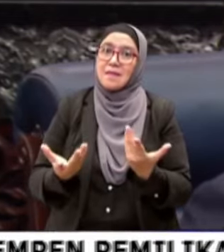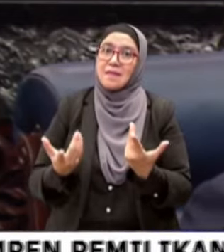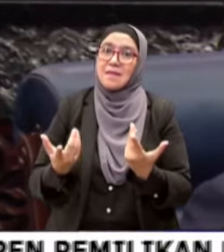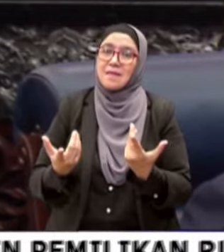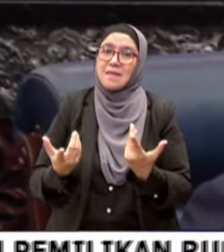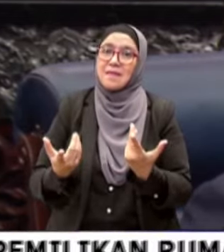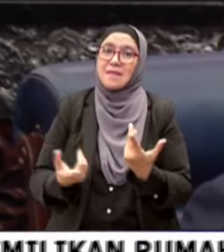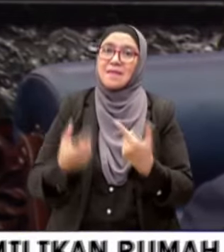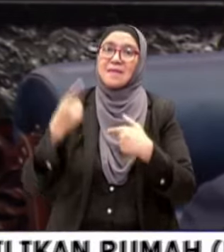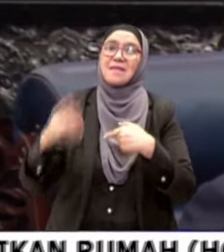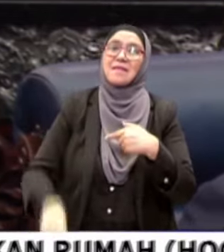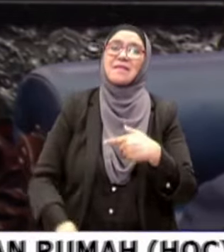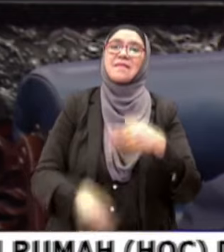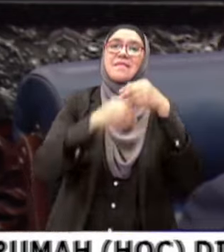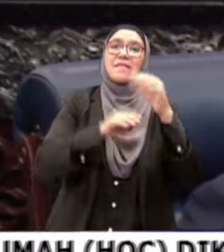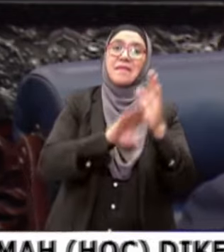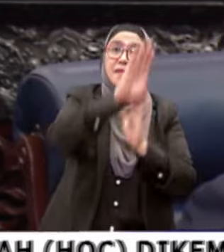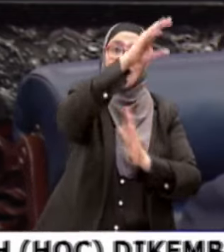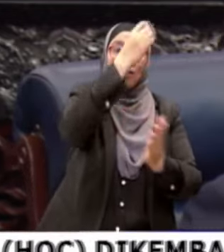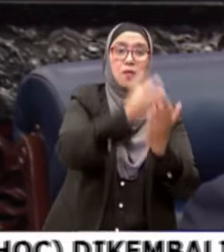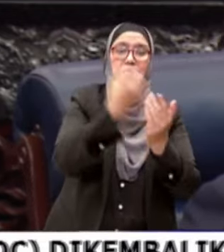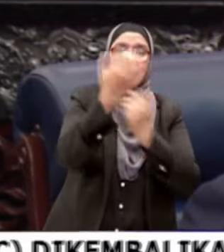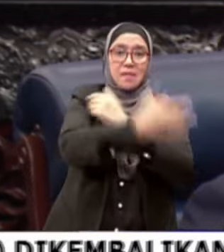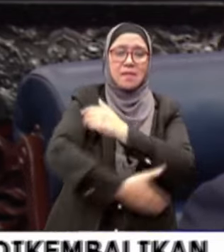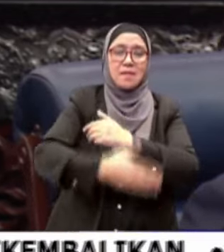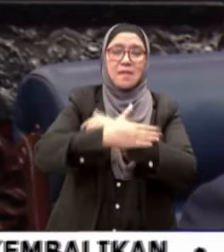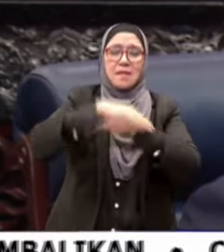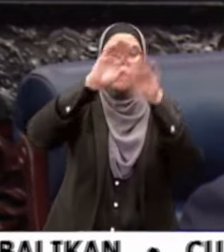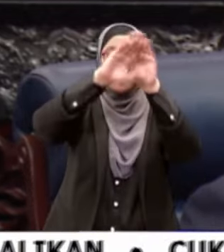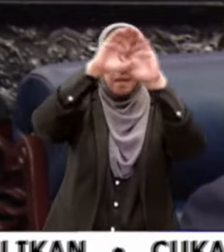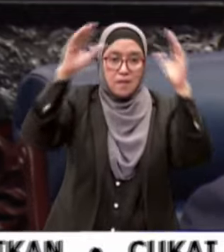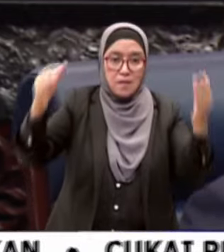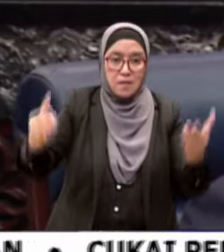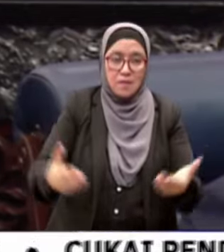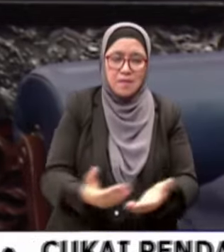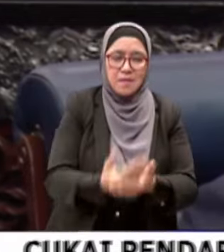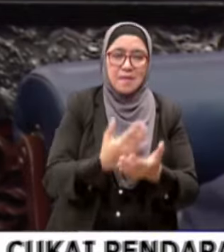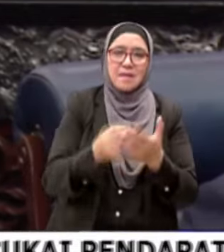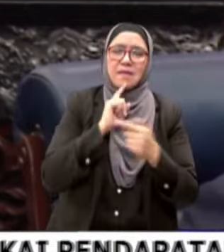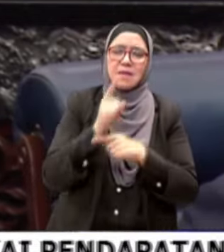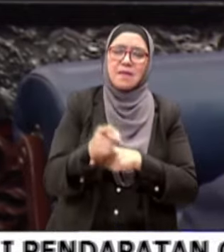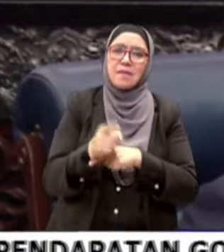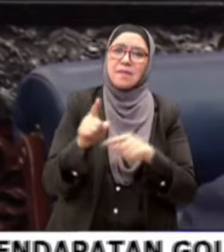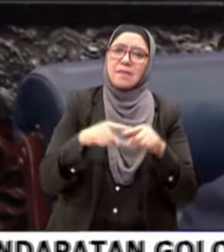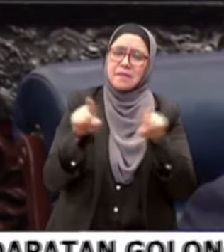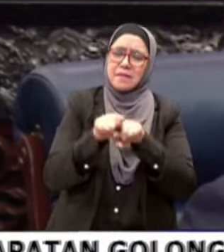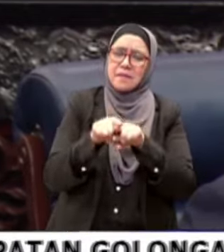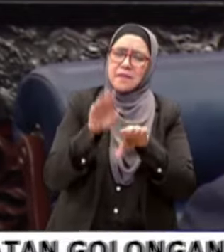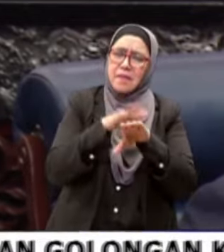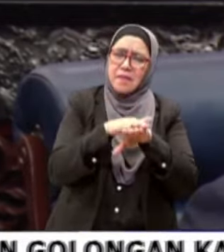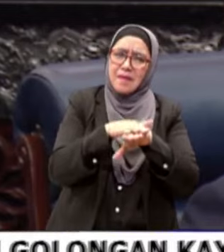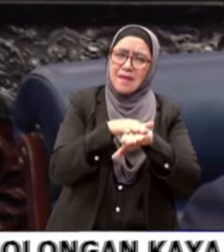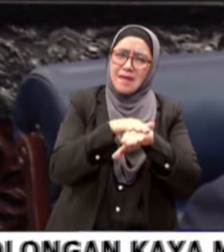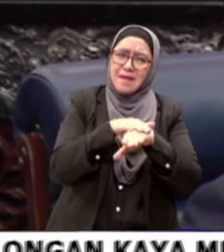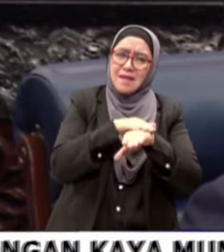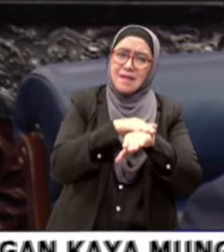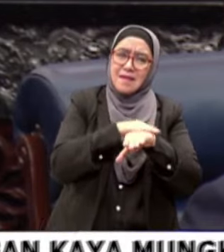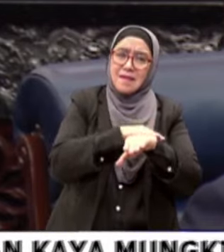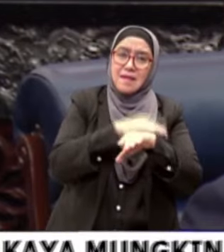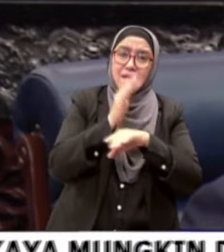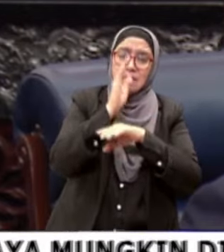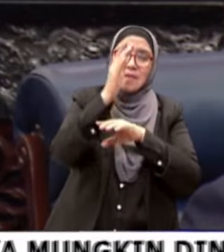2023 diluncurkan akan menjadi lebih lahan dan ini dijangkau akan memberi kesan kepada pertumbuhan ekonomi